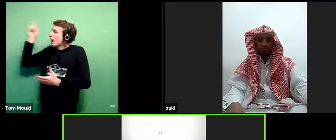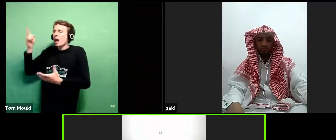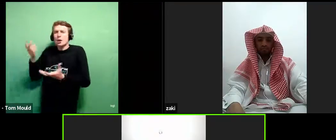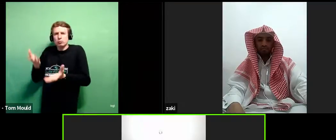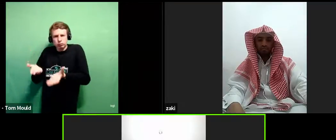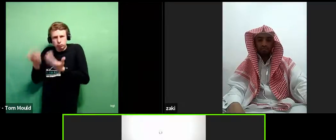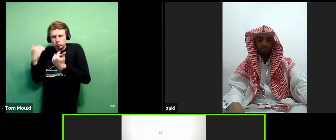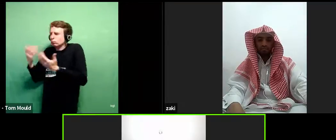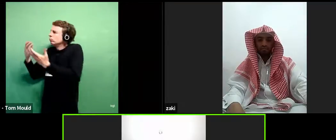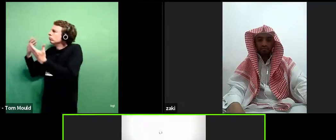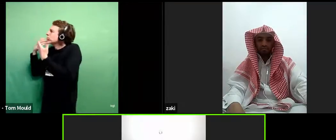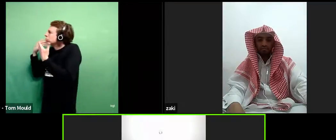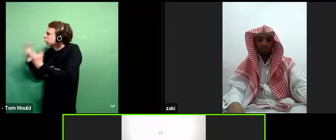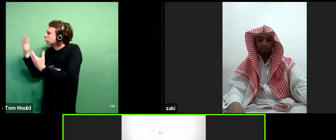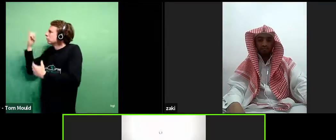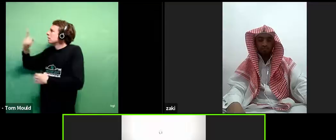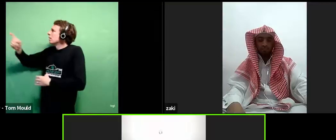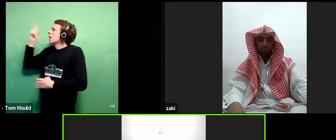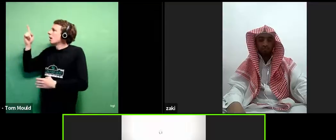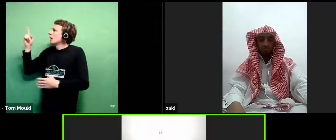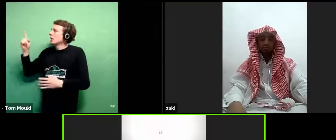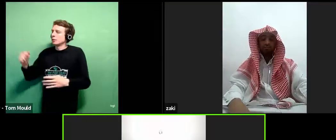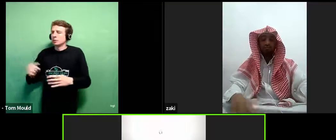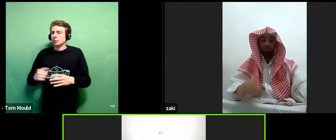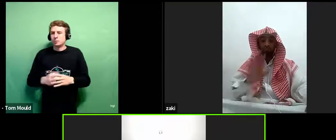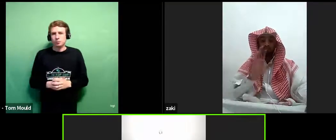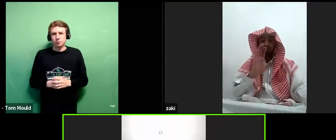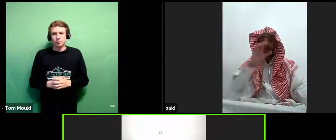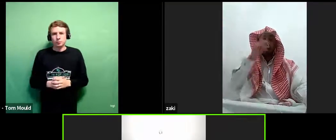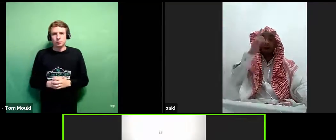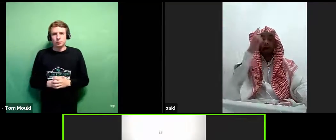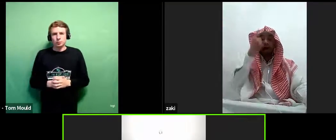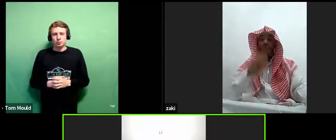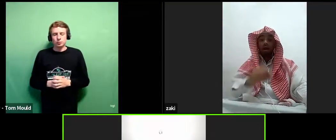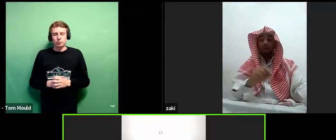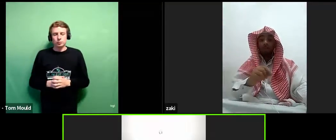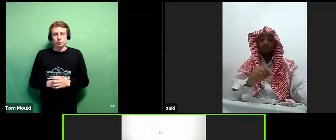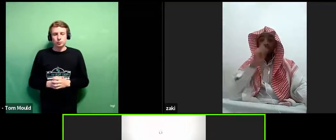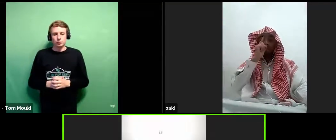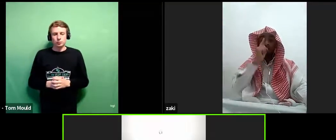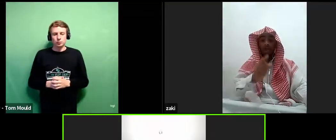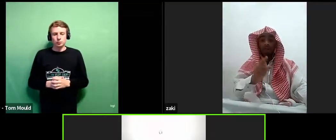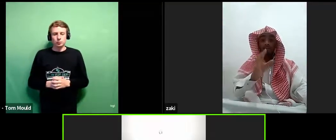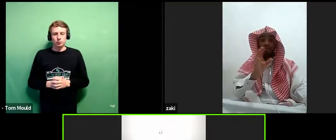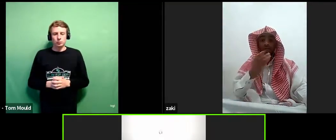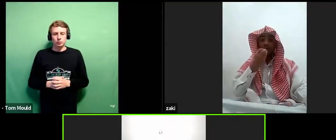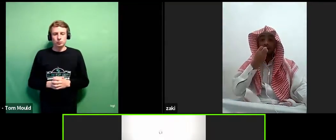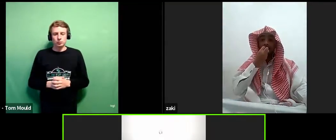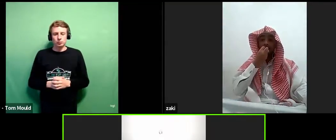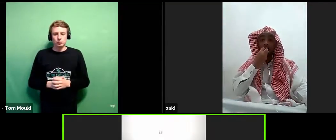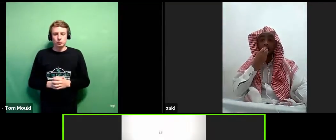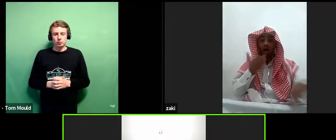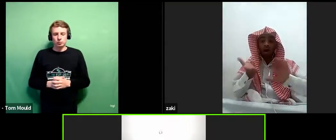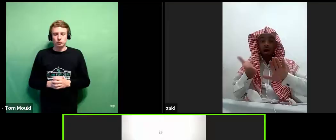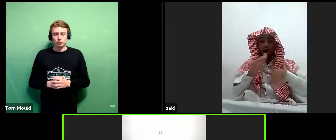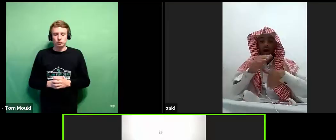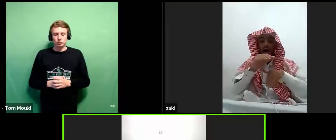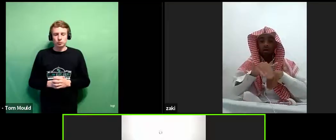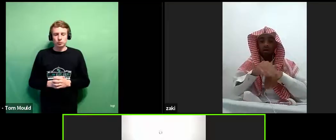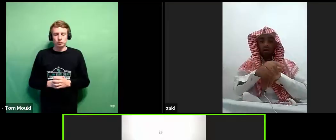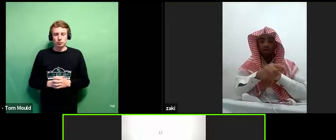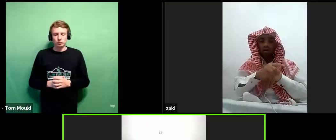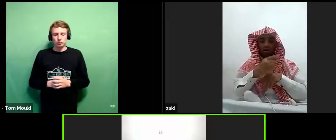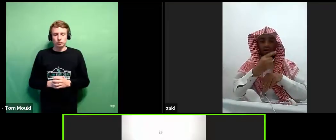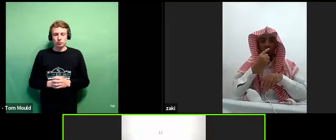إنما حرم عليكم الميتة والدم ولحم